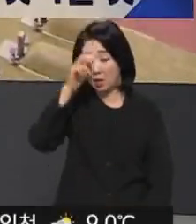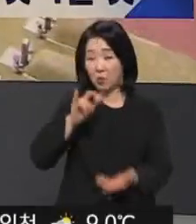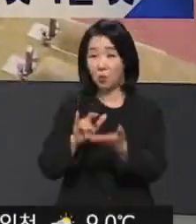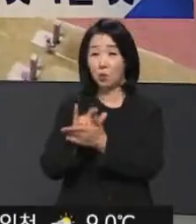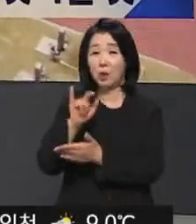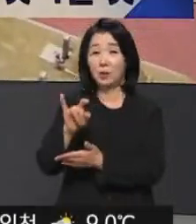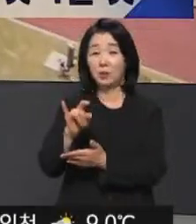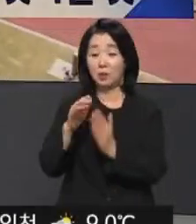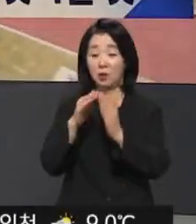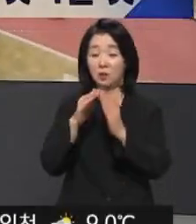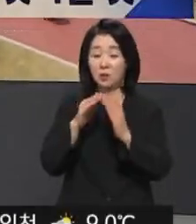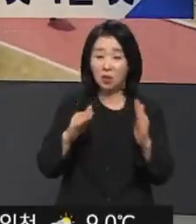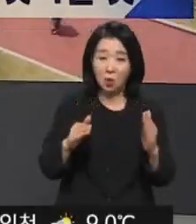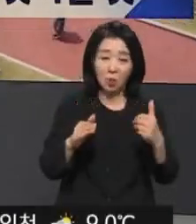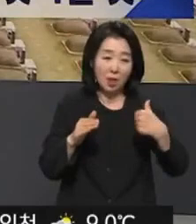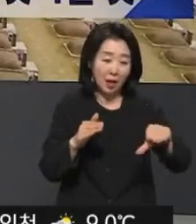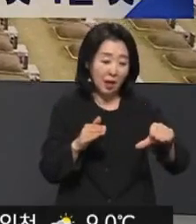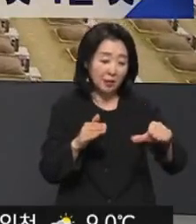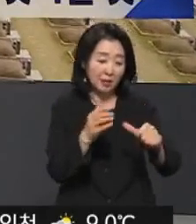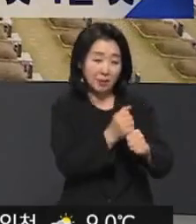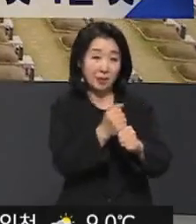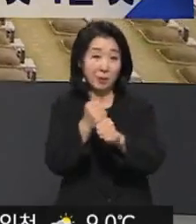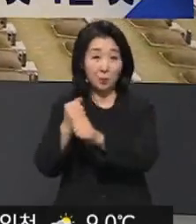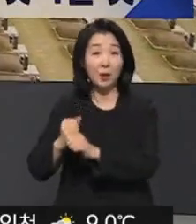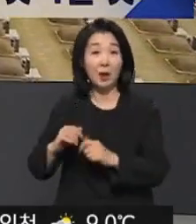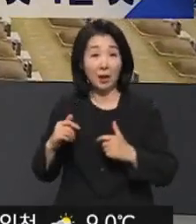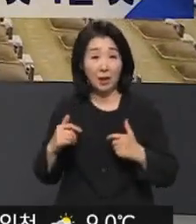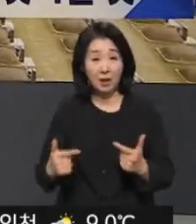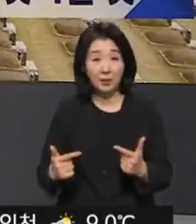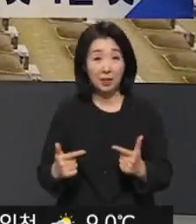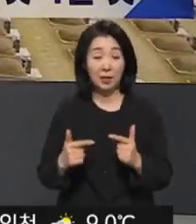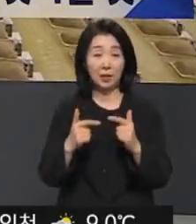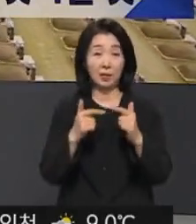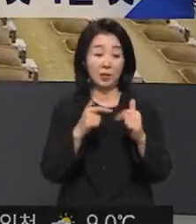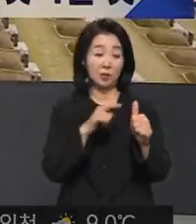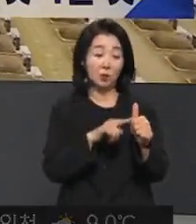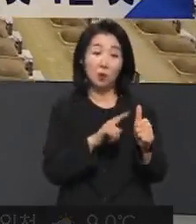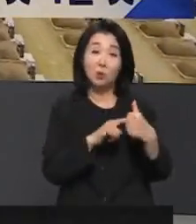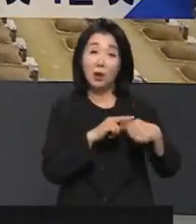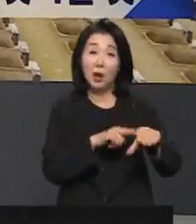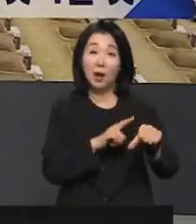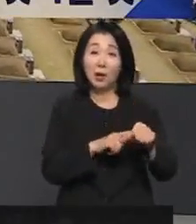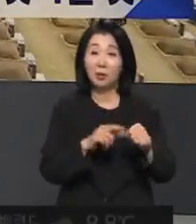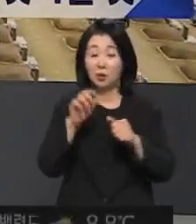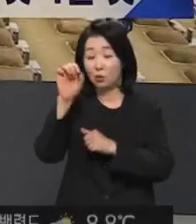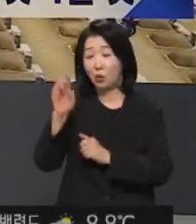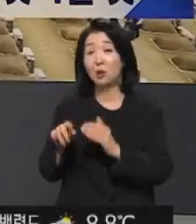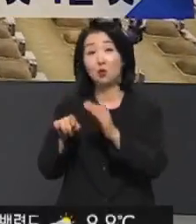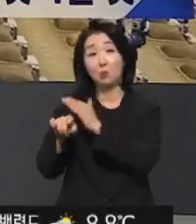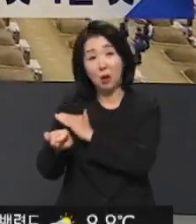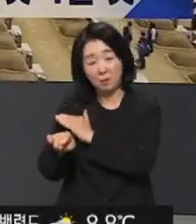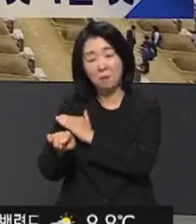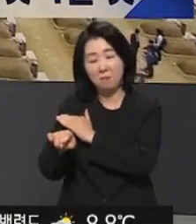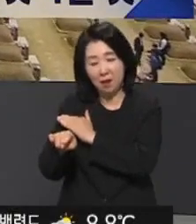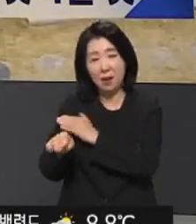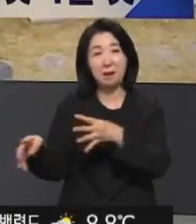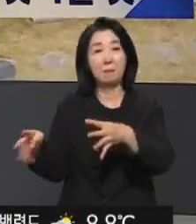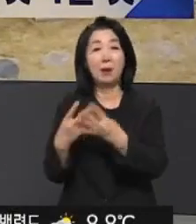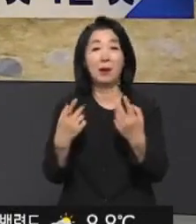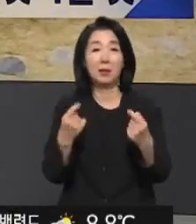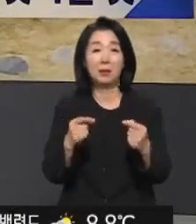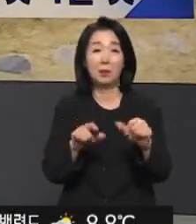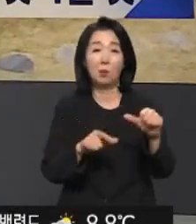전 씨를 체포를 진행할 단계는 아니라는 입장이어서요. 전 씨의 광주 방문은 성사될 것으로 보입니다. 전 씨는